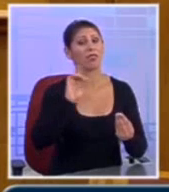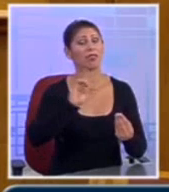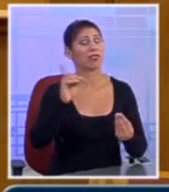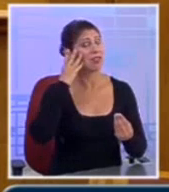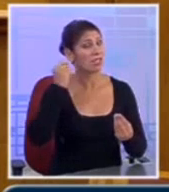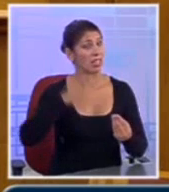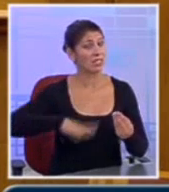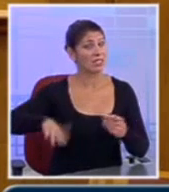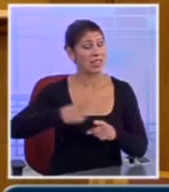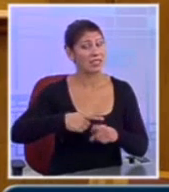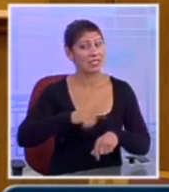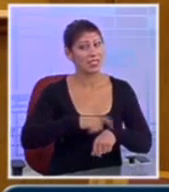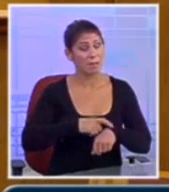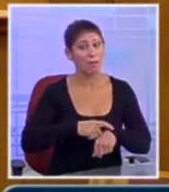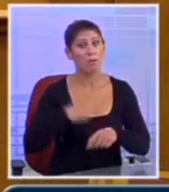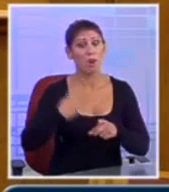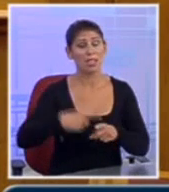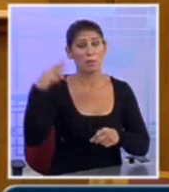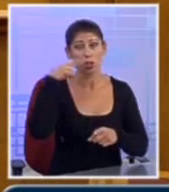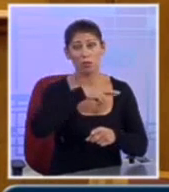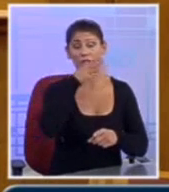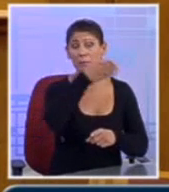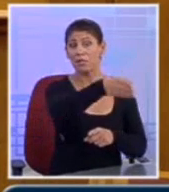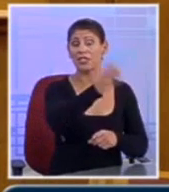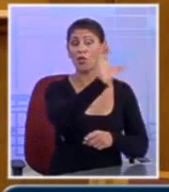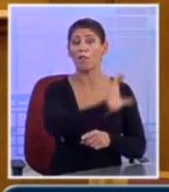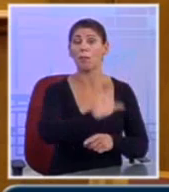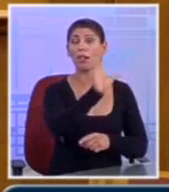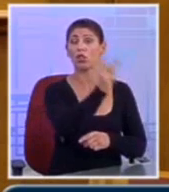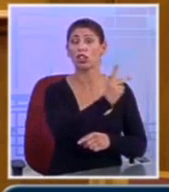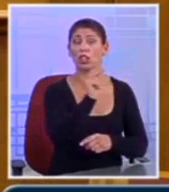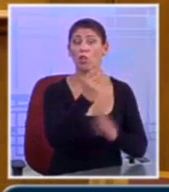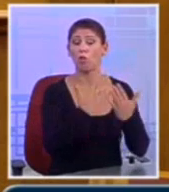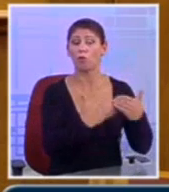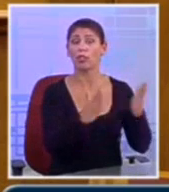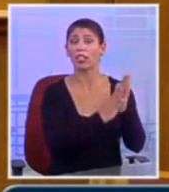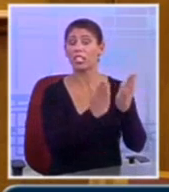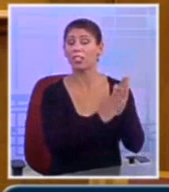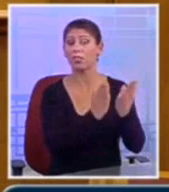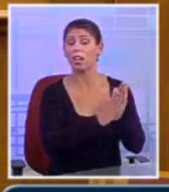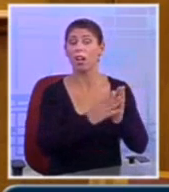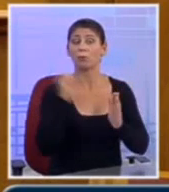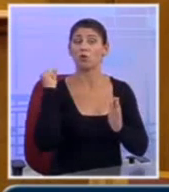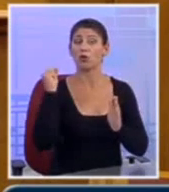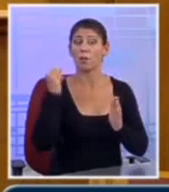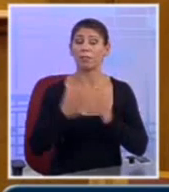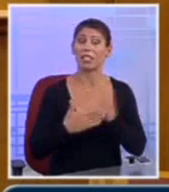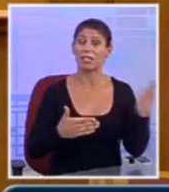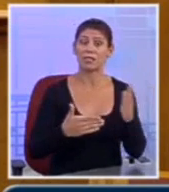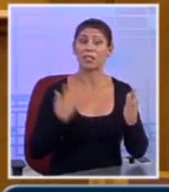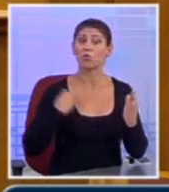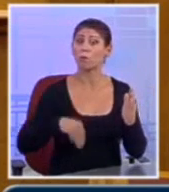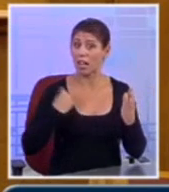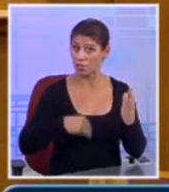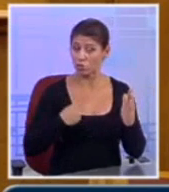ελληνικός λαός τη στιγμή που ο Έλληνας Πρωθυπουργός ήταν στο Ευρωπαϊκό Κοινοβούλιο και χειροκροτούνταν από τους σοσιαλιστές, από την αριστερά και τους